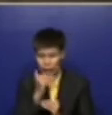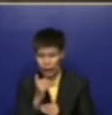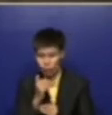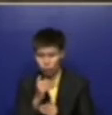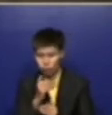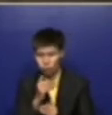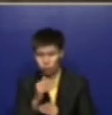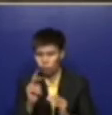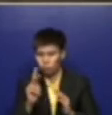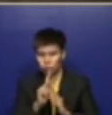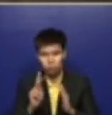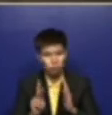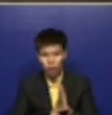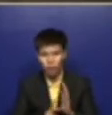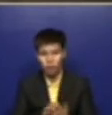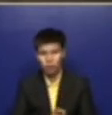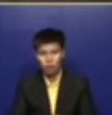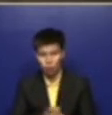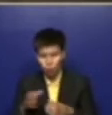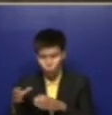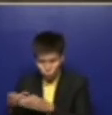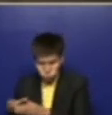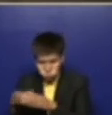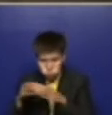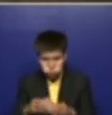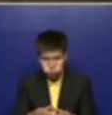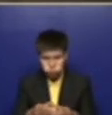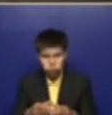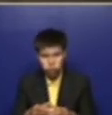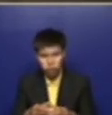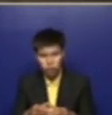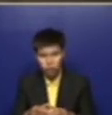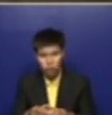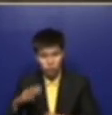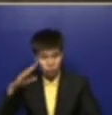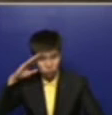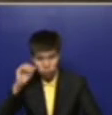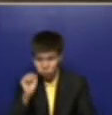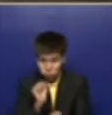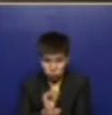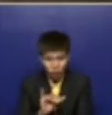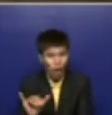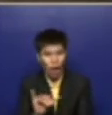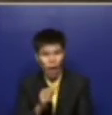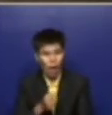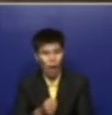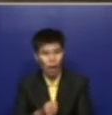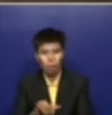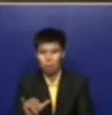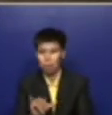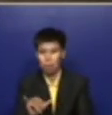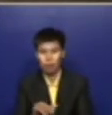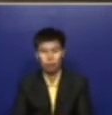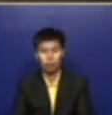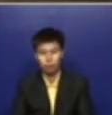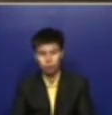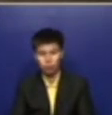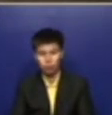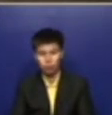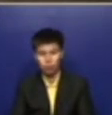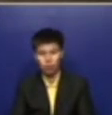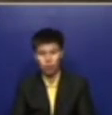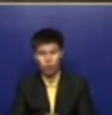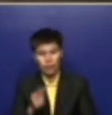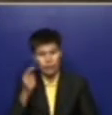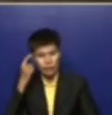นะยังไม่ได้มีการเคลื่อนกำลังและยังไม่ได้มีการปฏิบัติการนะเป็นการขั้นตอนของการเตรียมการเท่านั้นเราก็ไม่ได้มีแนวคิดใน